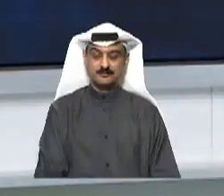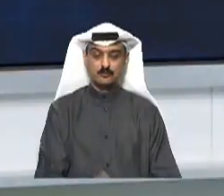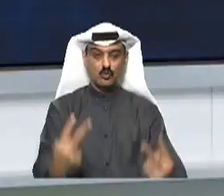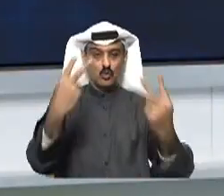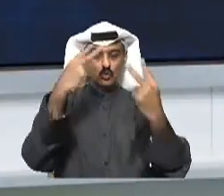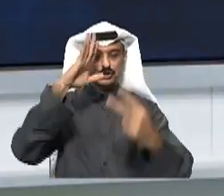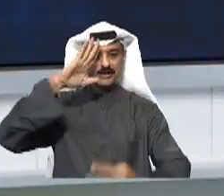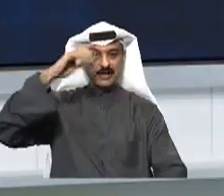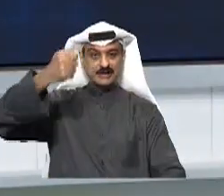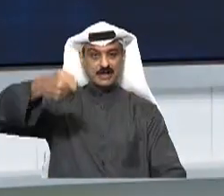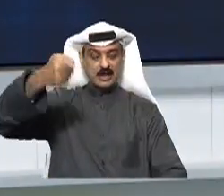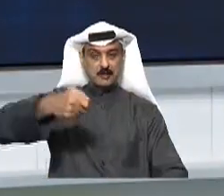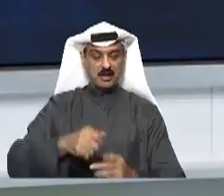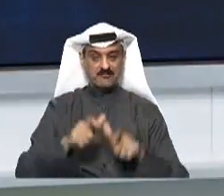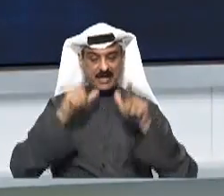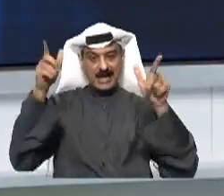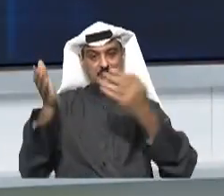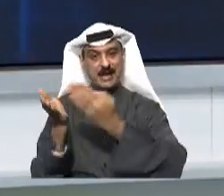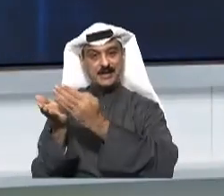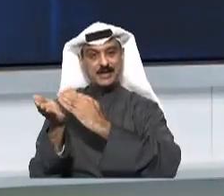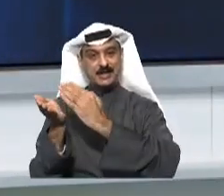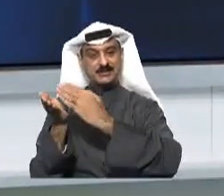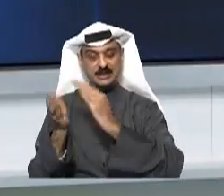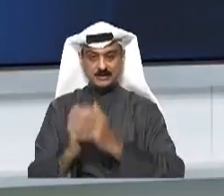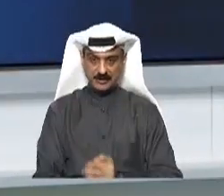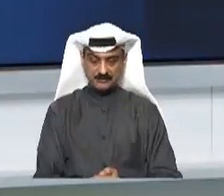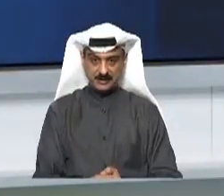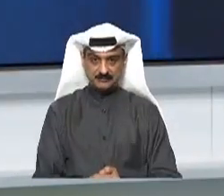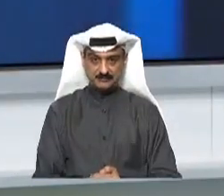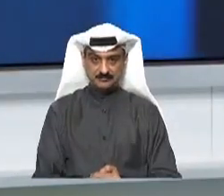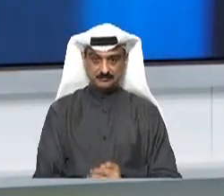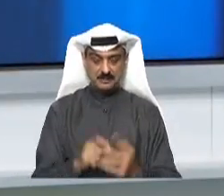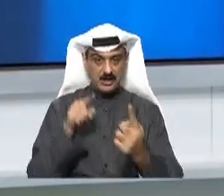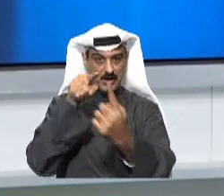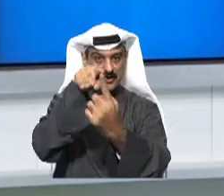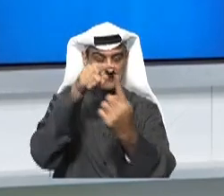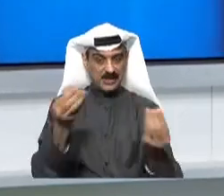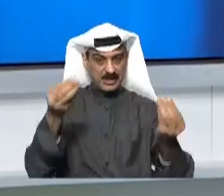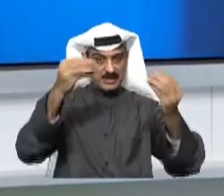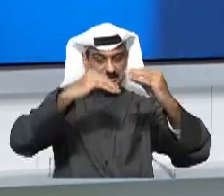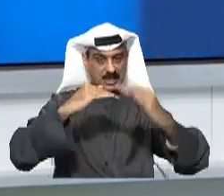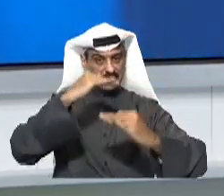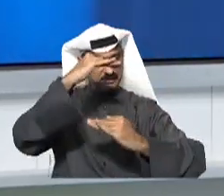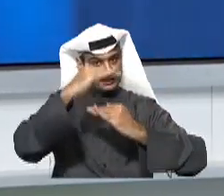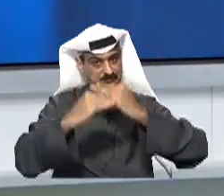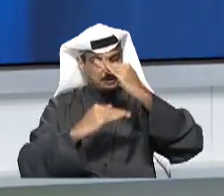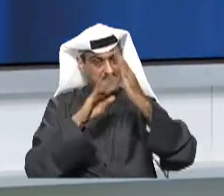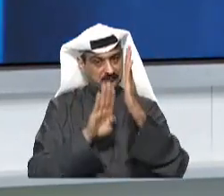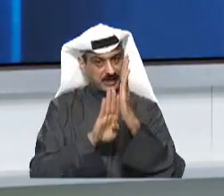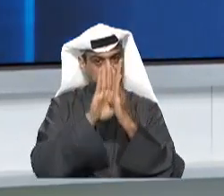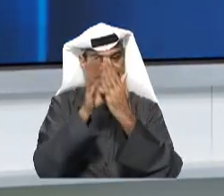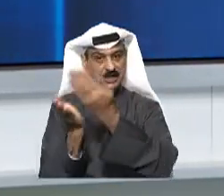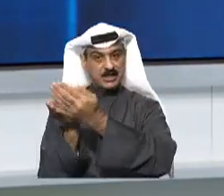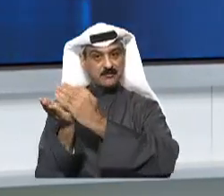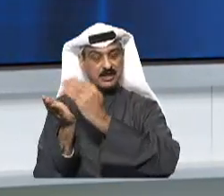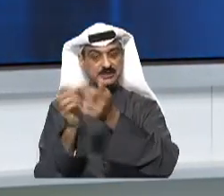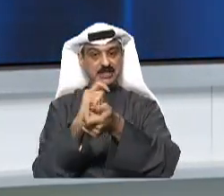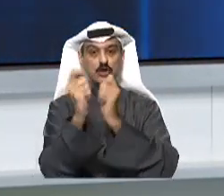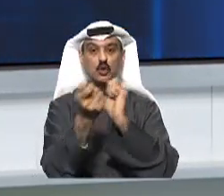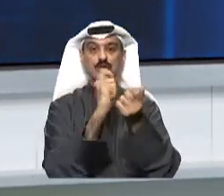مشاهدينا الكرام، أهلا بكم في جولتنا الاقتصادية. نحو تحقيق المزيد من النمو والازدهار الاقتصادي